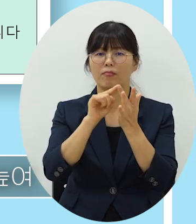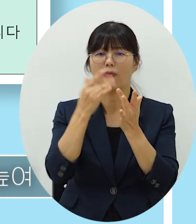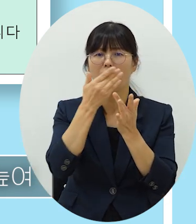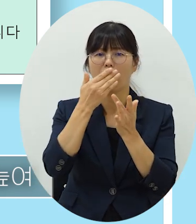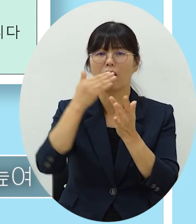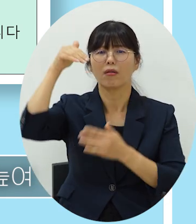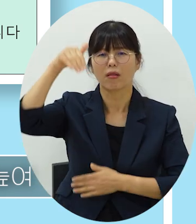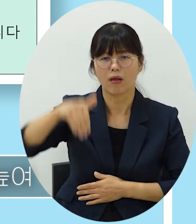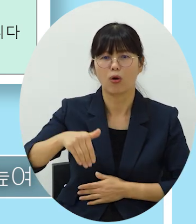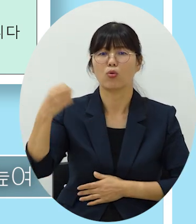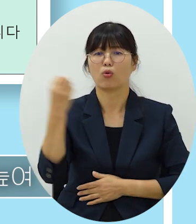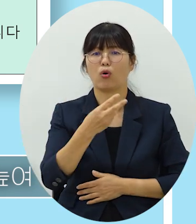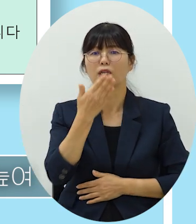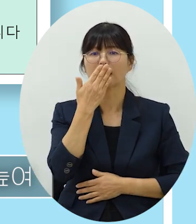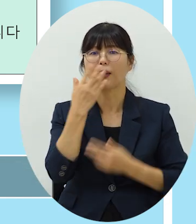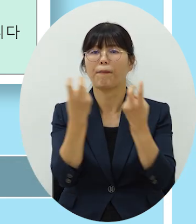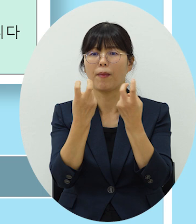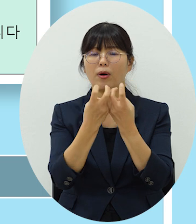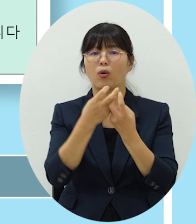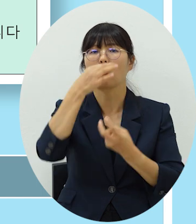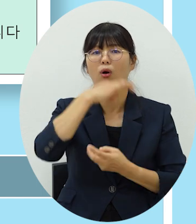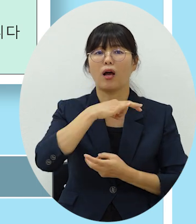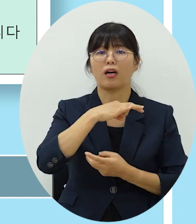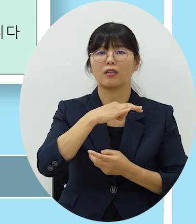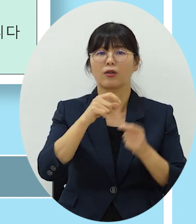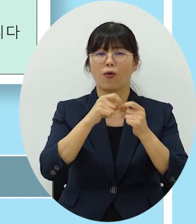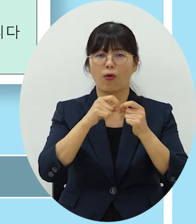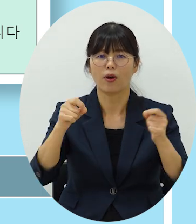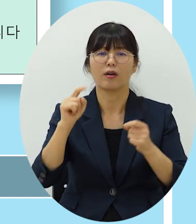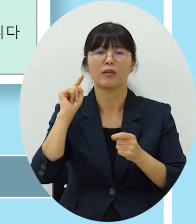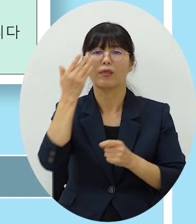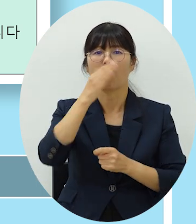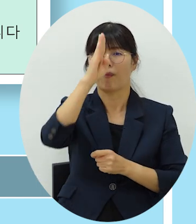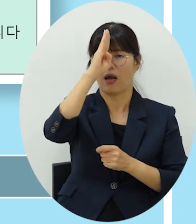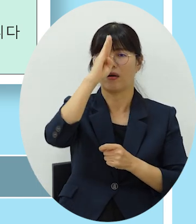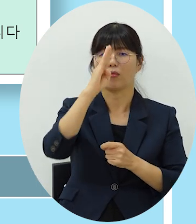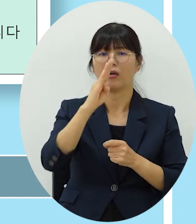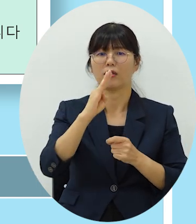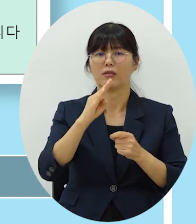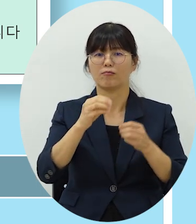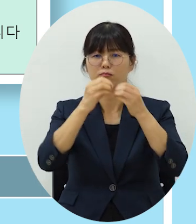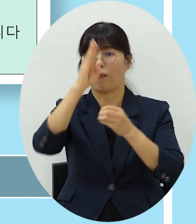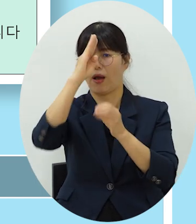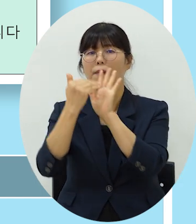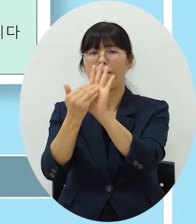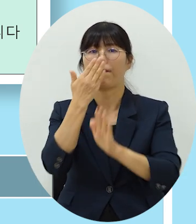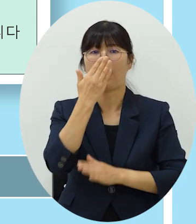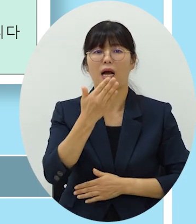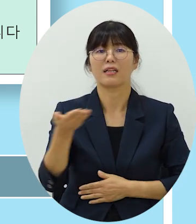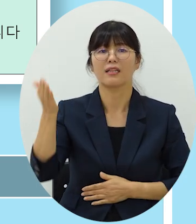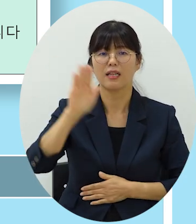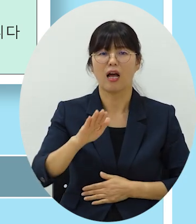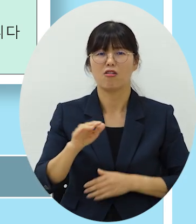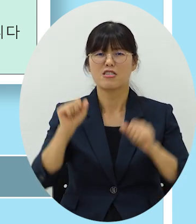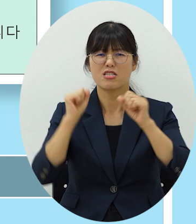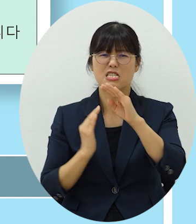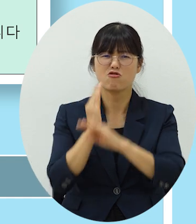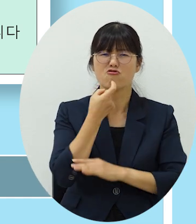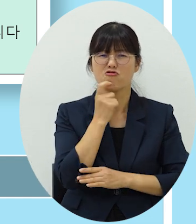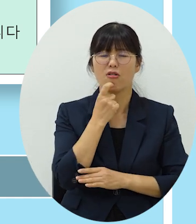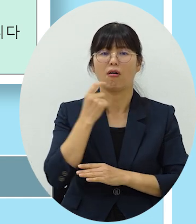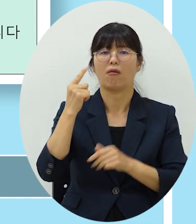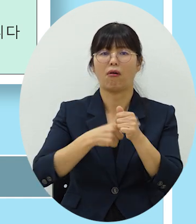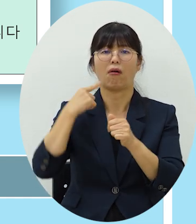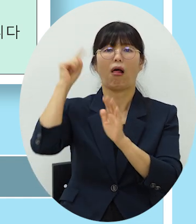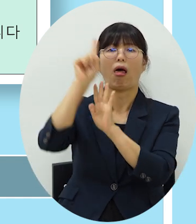떨어뜨리고 식사요법 효과를 높여 장기적으로는 당뇨병의 합병증을 예방합니다. 그러나 지나친 운동은 저혈당을